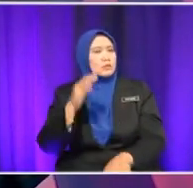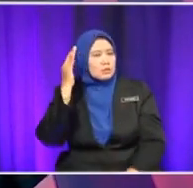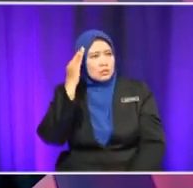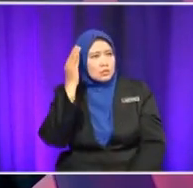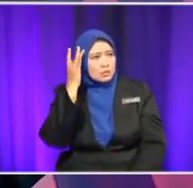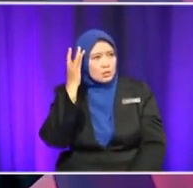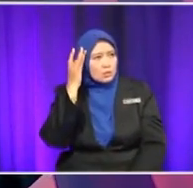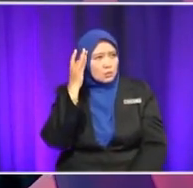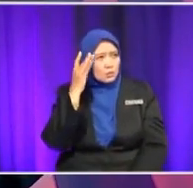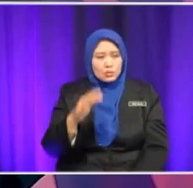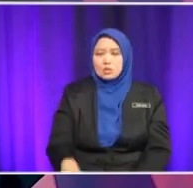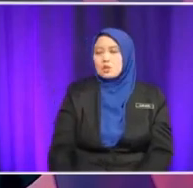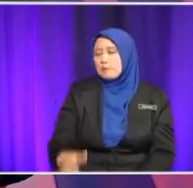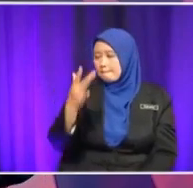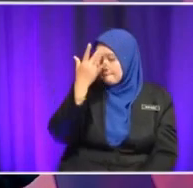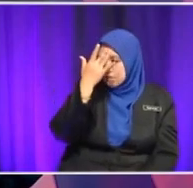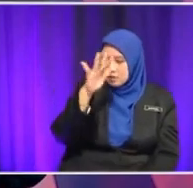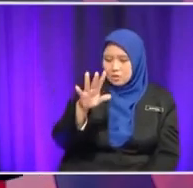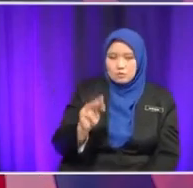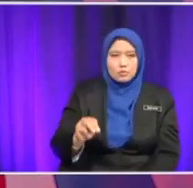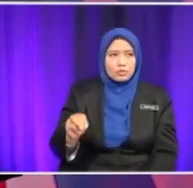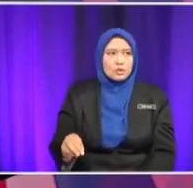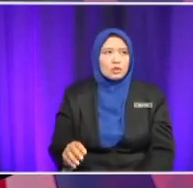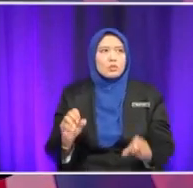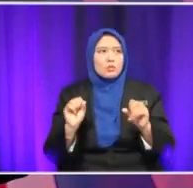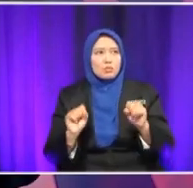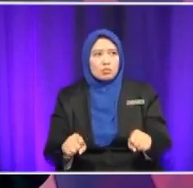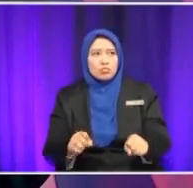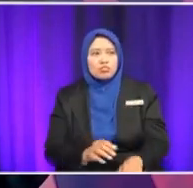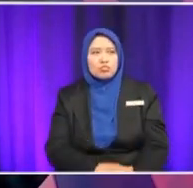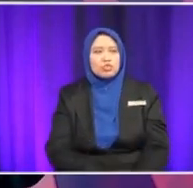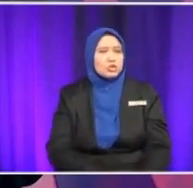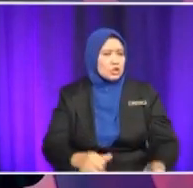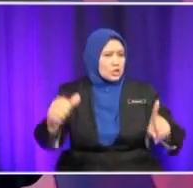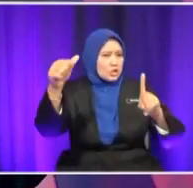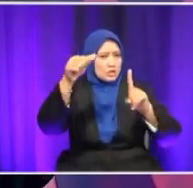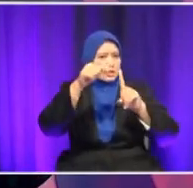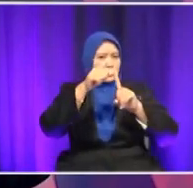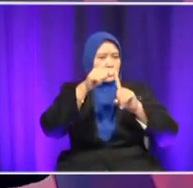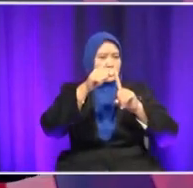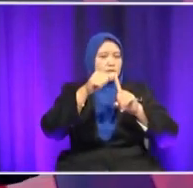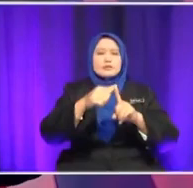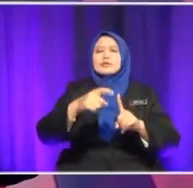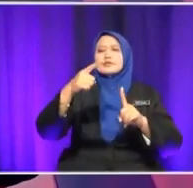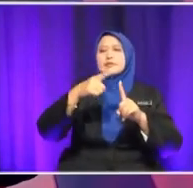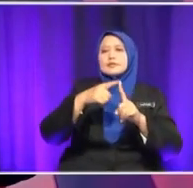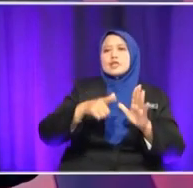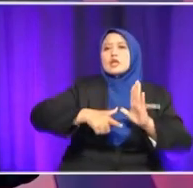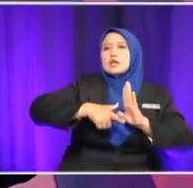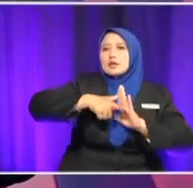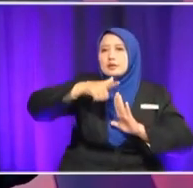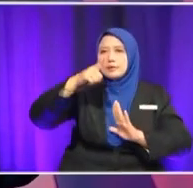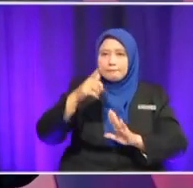pada murid-murid yaitu 9 kecerdasan jadi boleh Arahkan ke arah yang lebih baik contohnya Maksudnya tadi lah Boleh